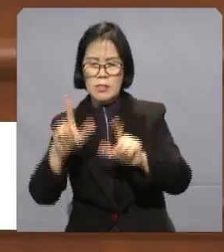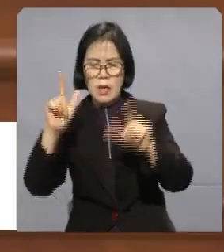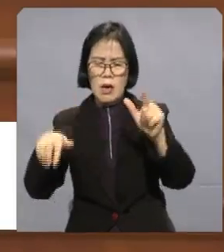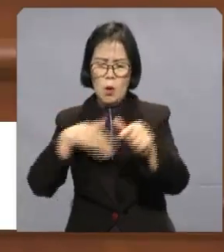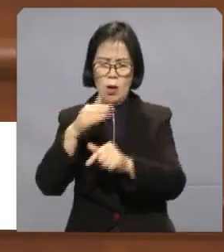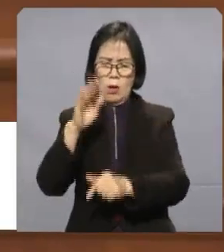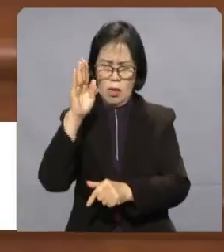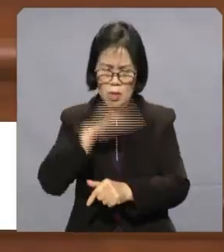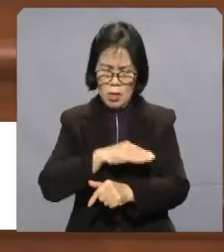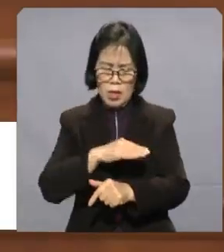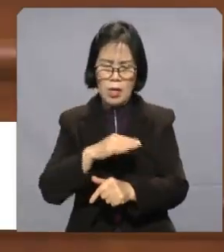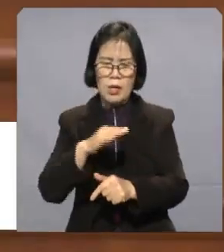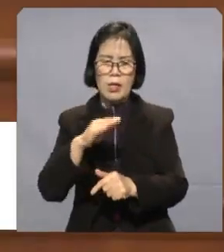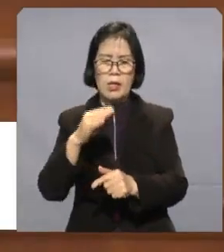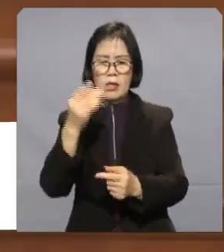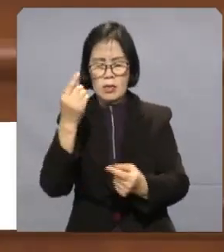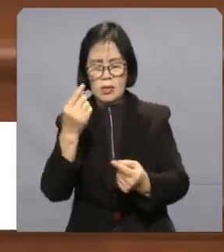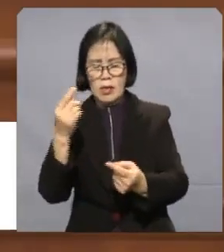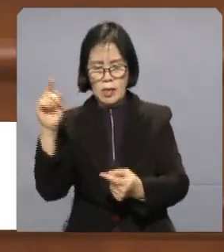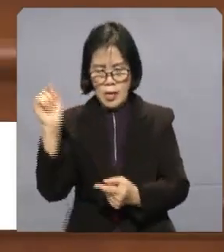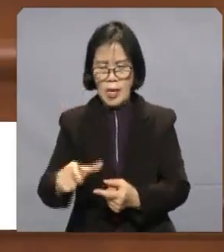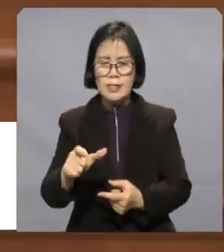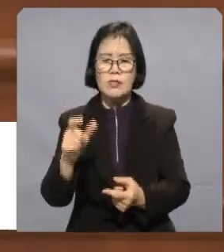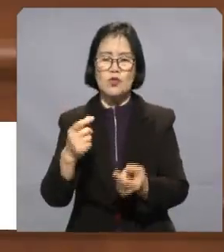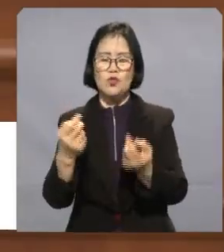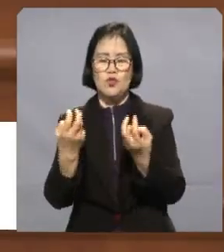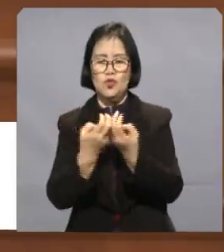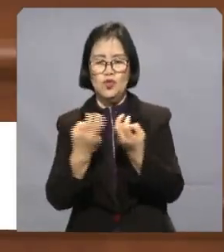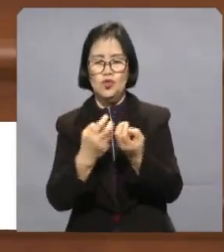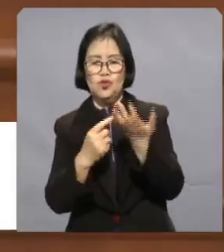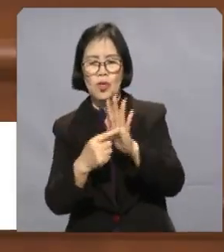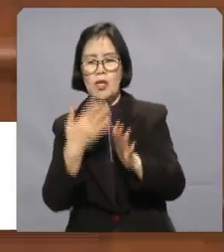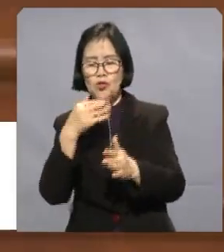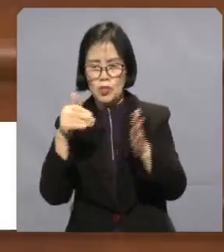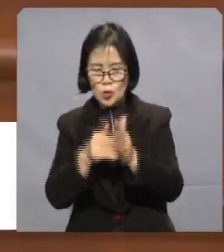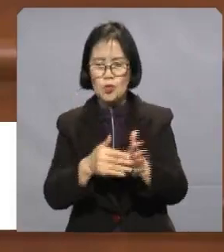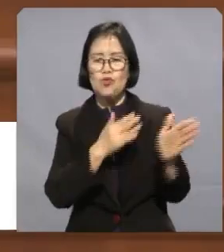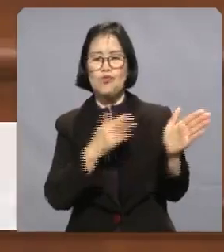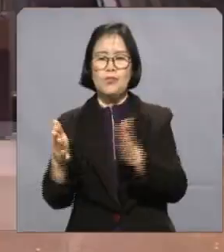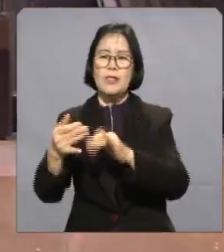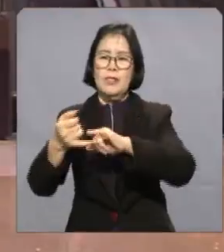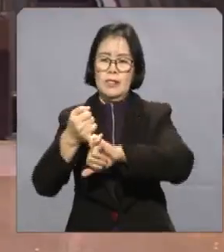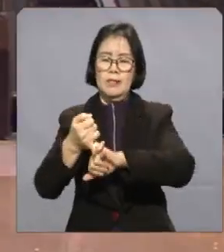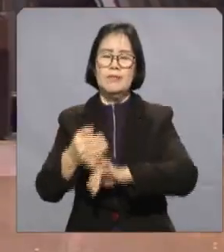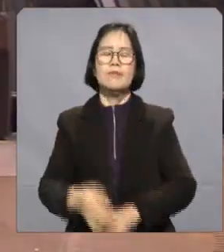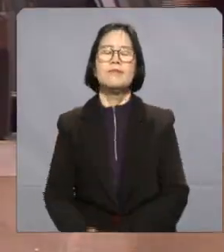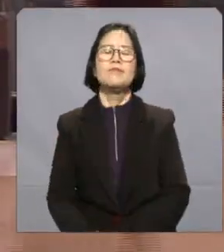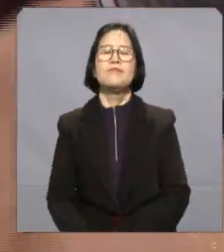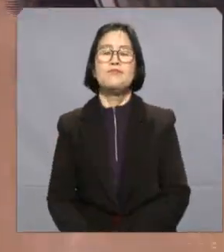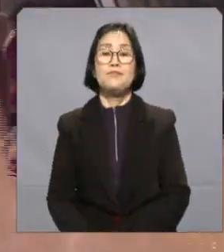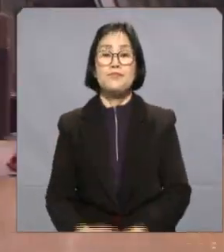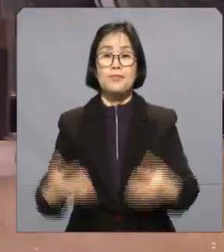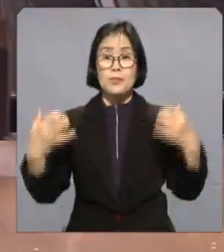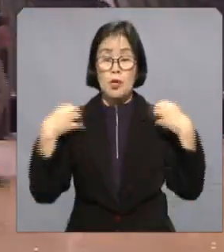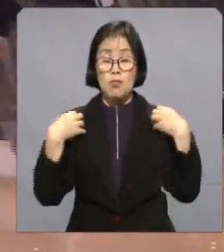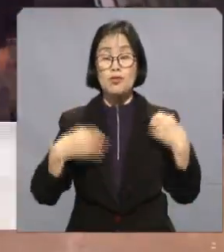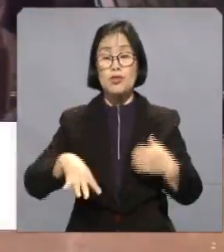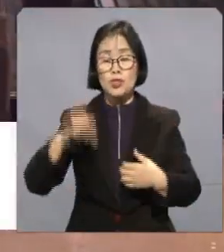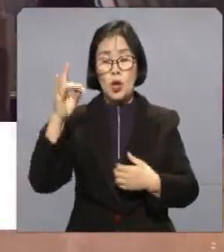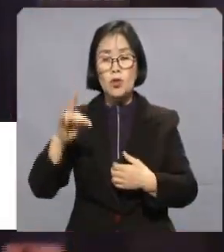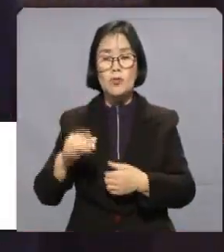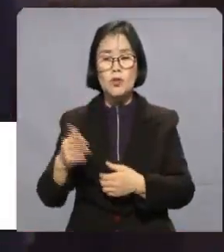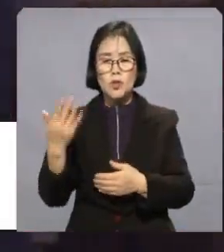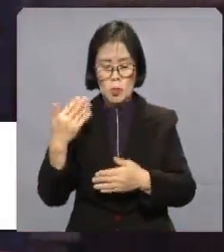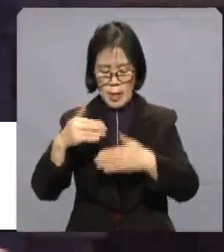상황 악화 시 보다 강한 조치를 취할 수 있도록 준비하겠습니다. 정부는 당초